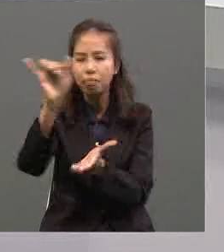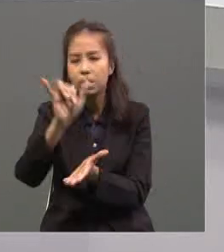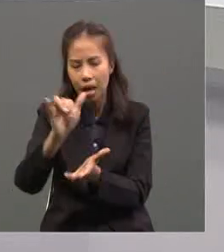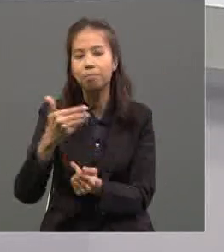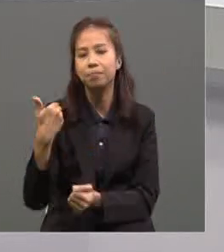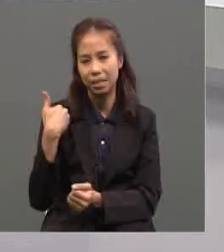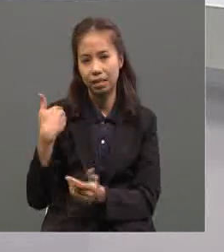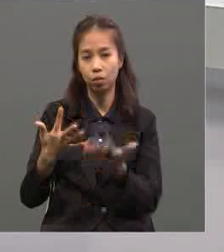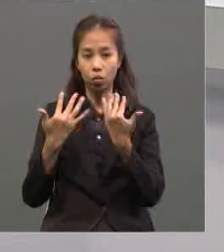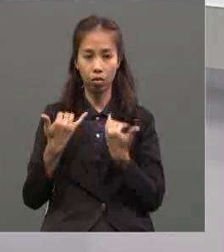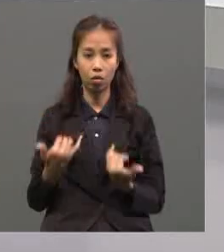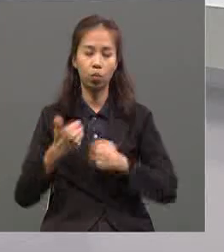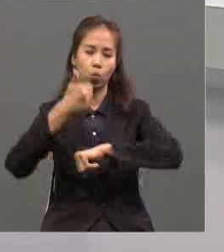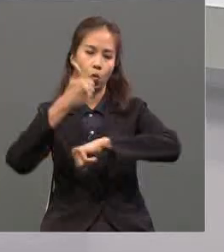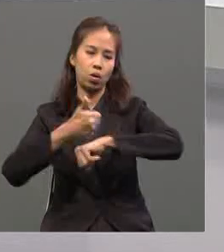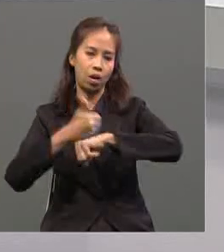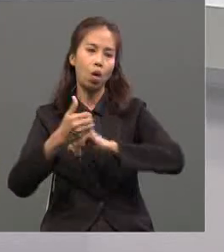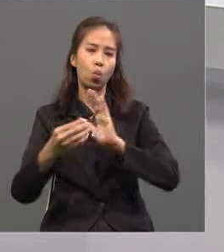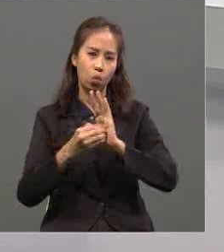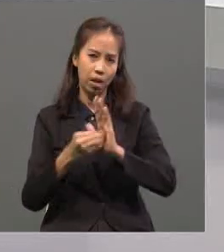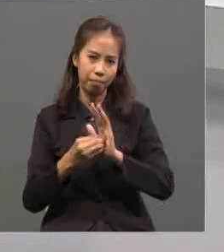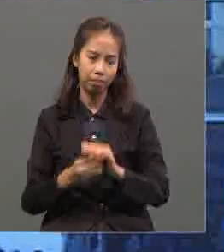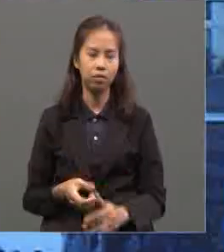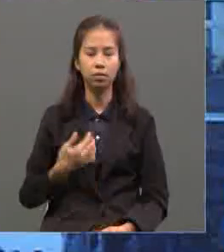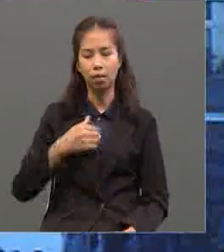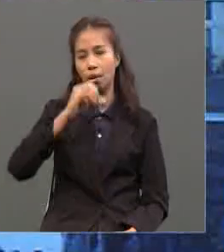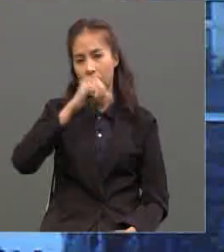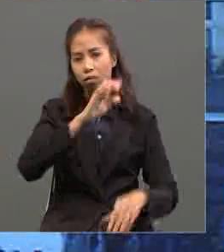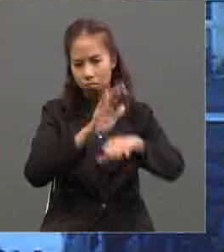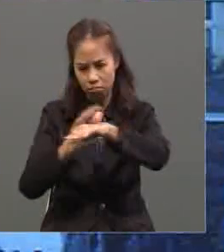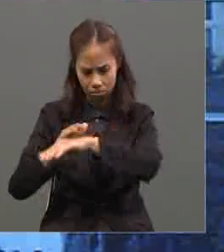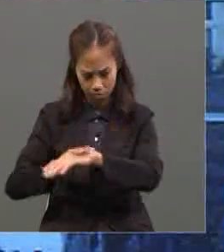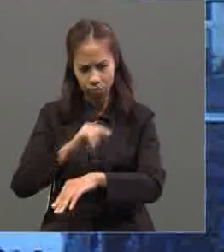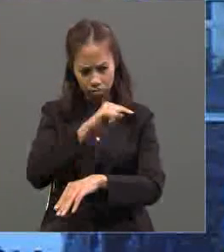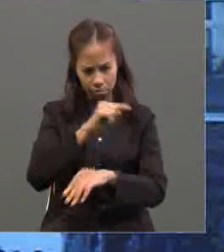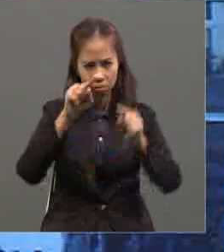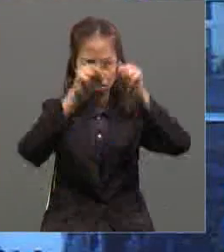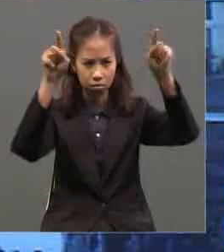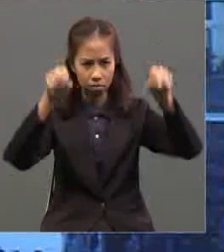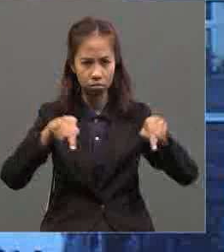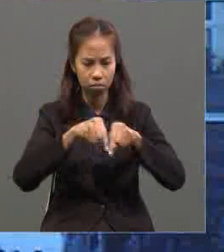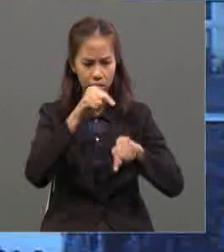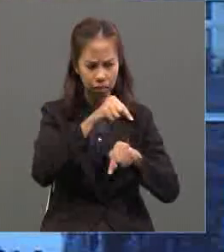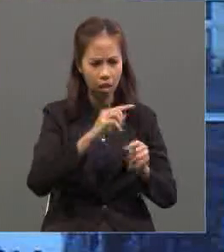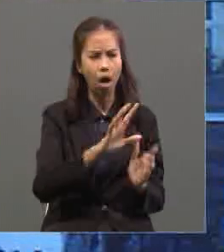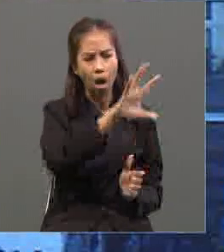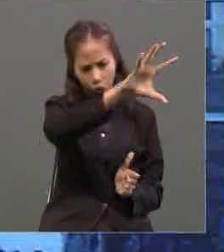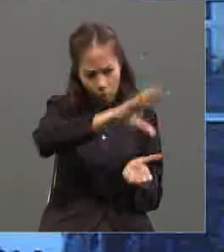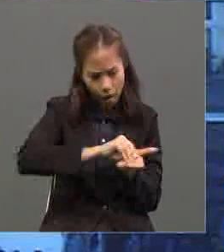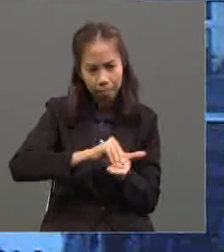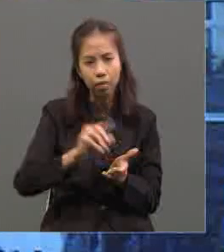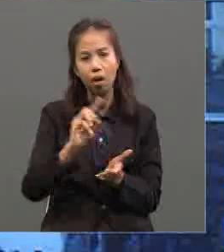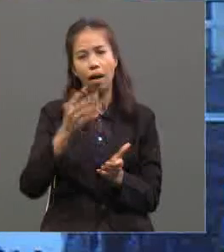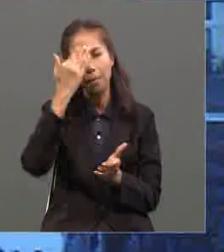ผู้ราชการกรุงเทพมหานครเองค่ะถึงกับต้องมาขีดเส้นให้เก็บป้ายหาเสียงที่ติดอยู่ในพื้นที่สาธารณะไม่ว่าจะเป็นท